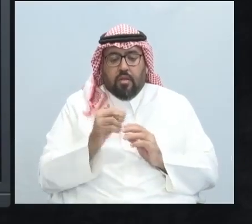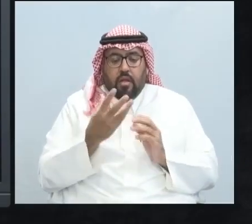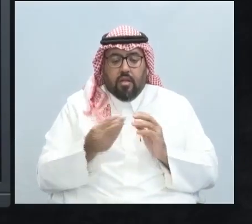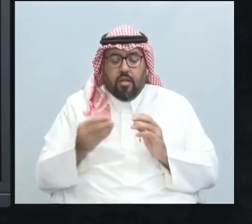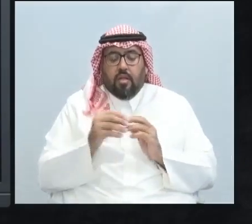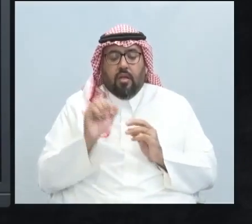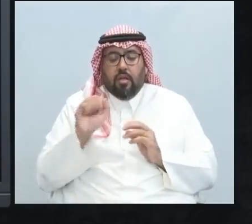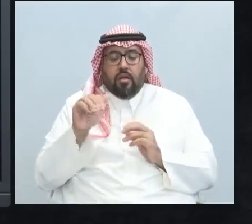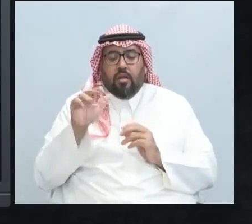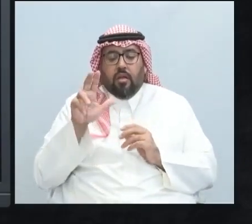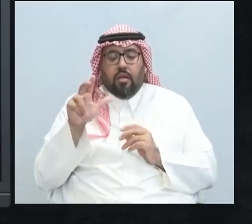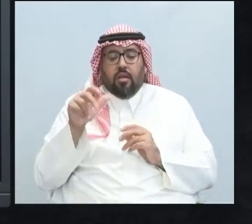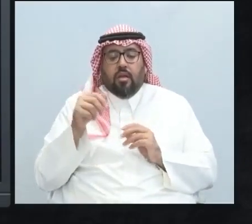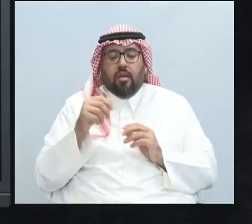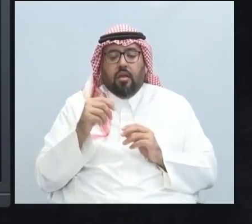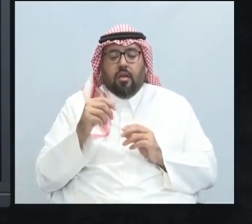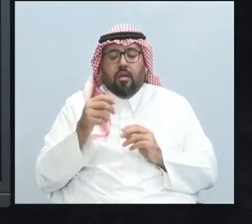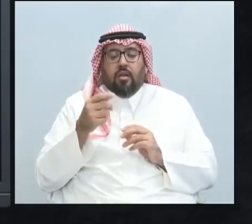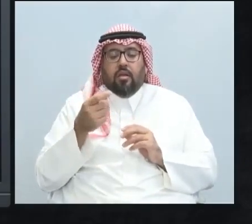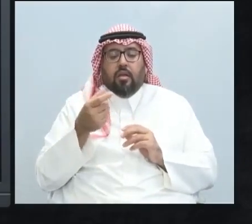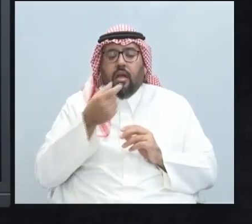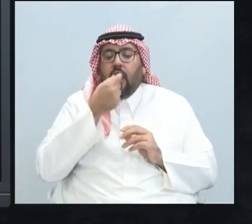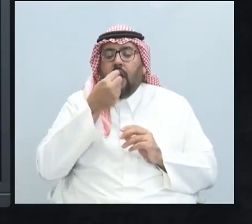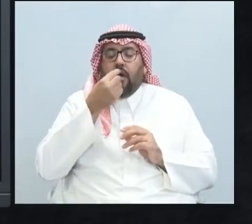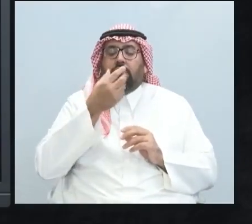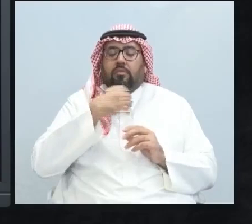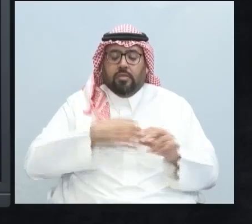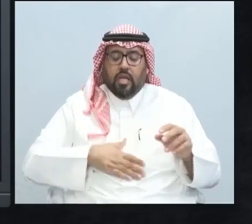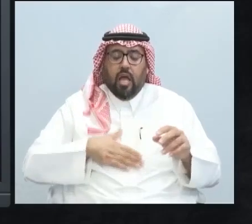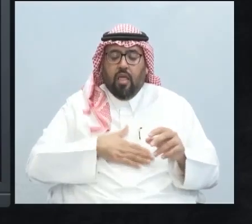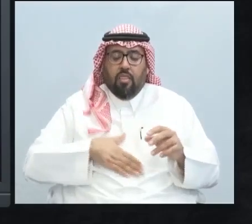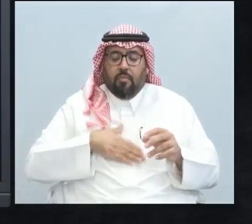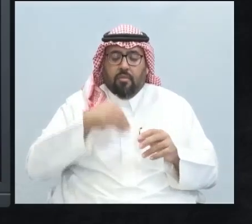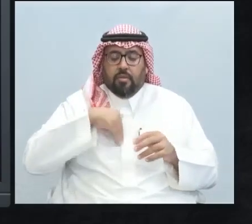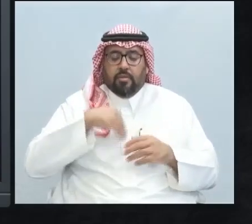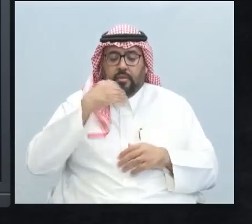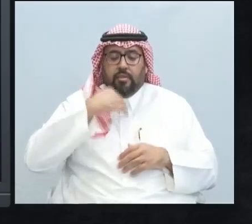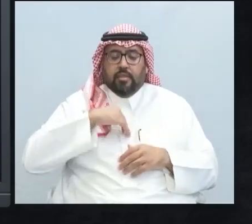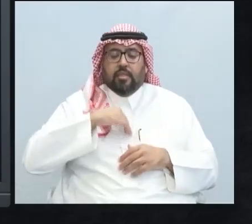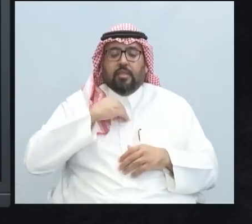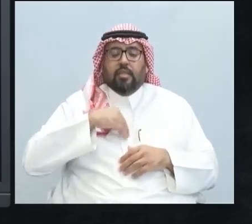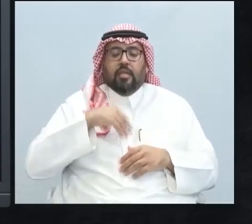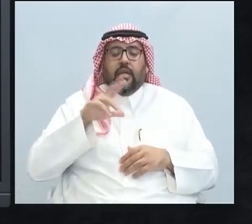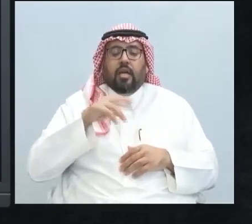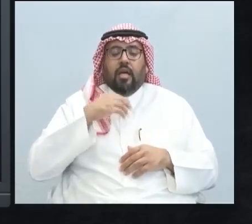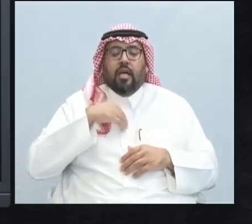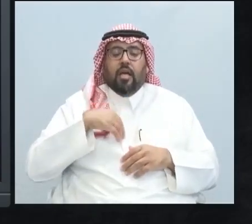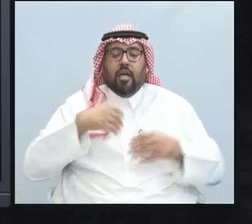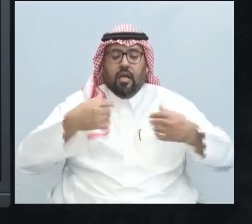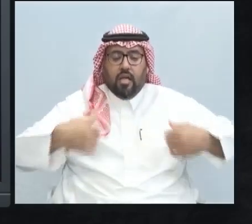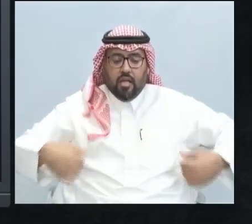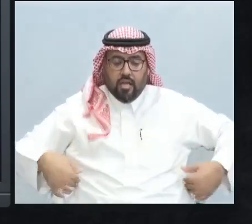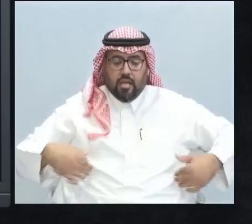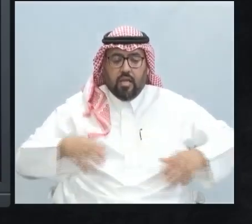الخلايا العصبيه والجلد القناه الهضميه كان المسؤول عنها الطبقه الداخليه او ما اسميناها بالاند وديرم الميزوديرم